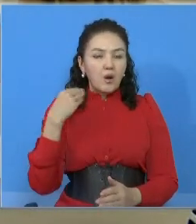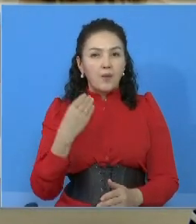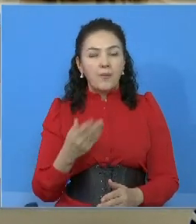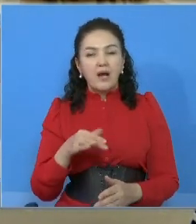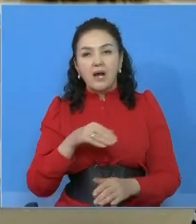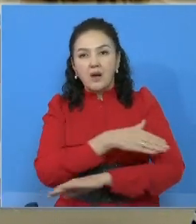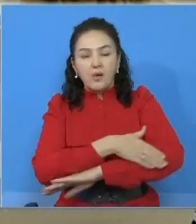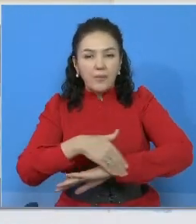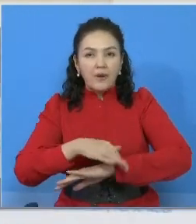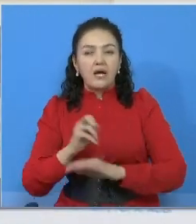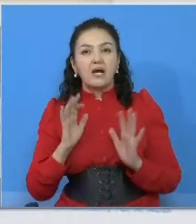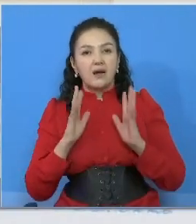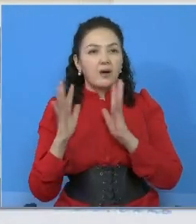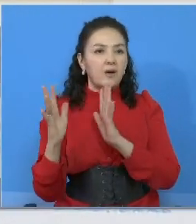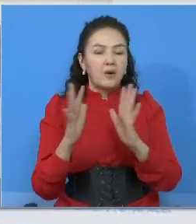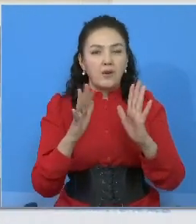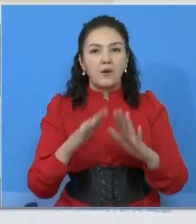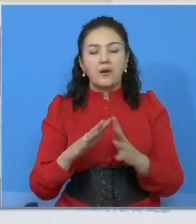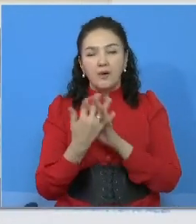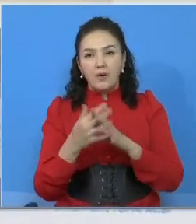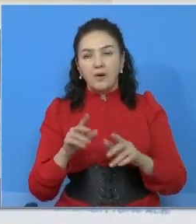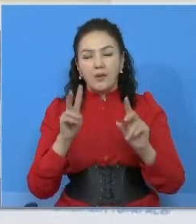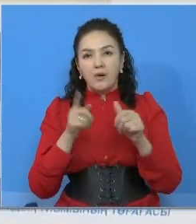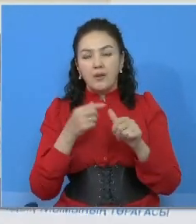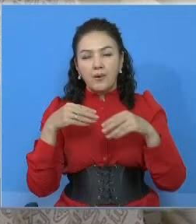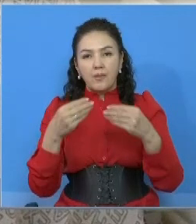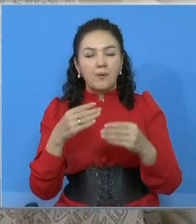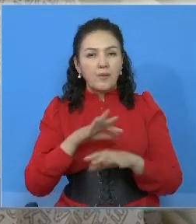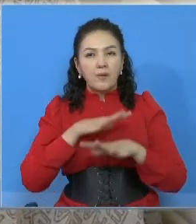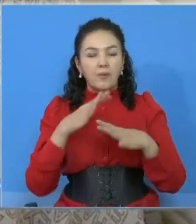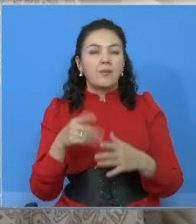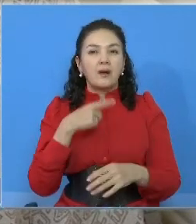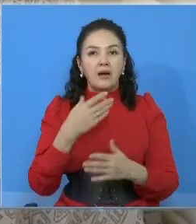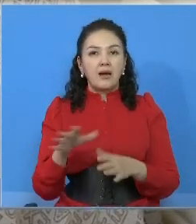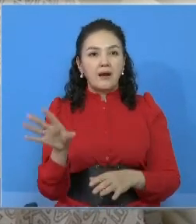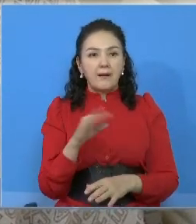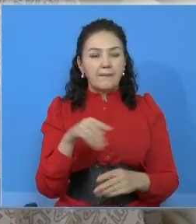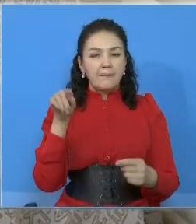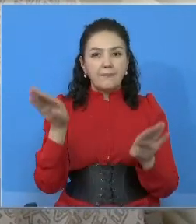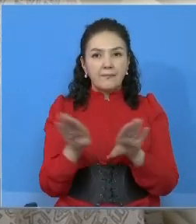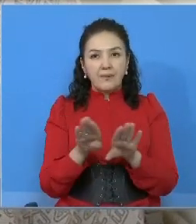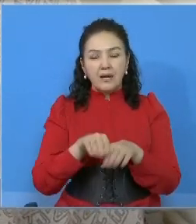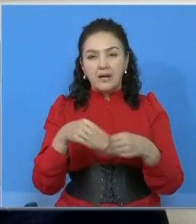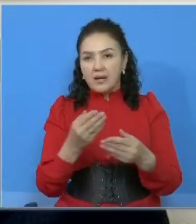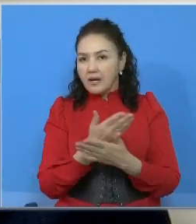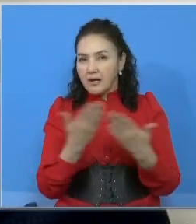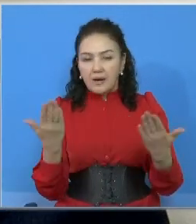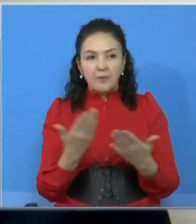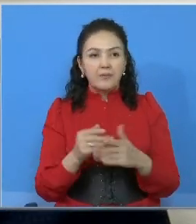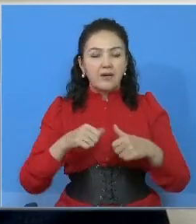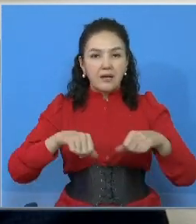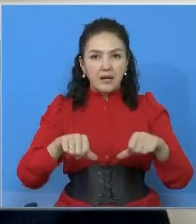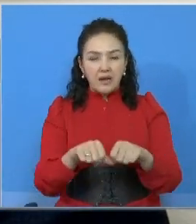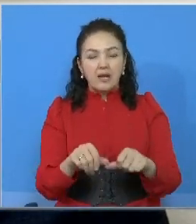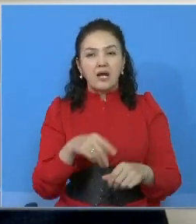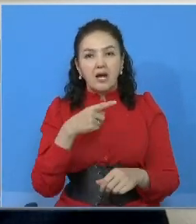көше, нысан, саябақ пен ауылдарға ат қойу бойынша өтініш көптеп түсетінін айтады. Дегенмен олардың барлығы бірдей мақұлдана бермейді. Себебі комиссия мүшелері